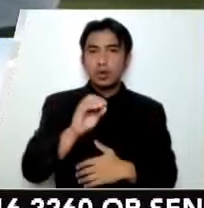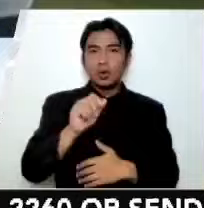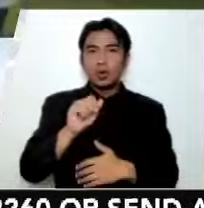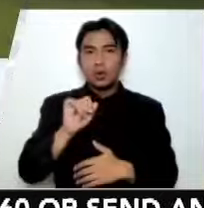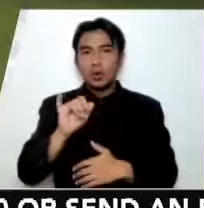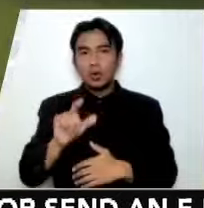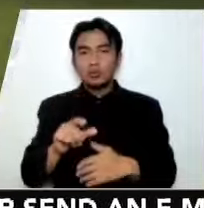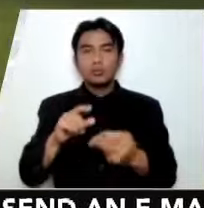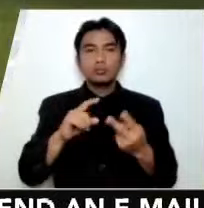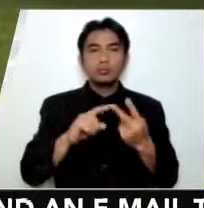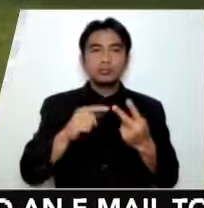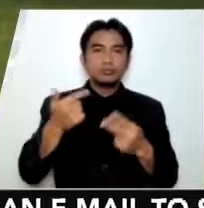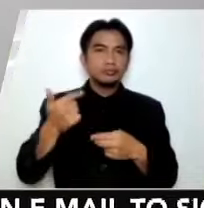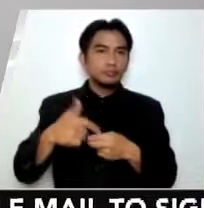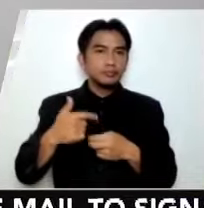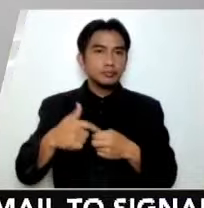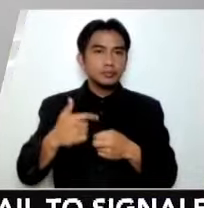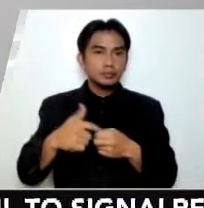ng